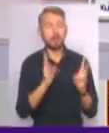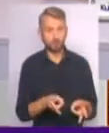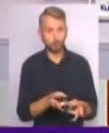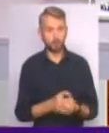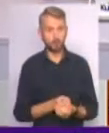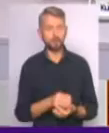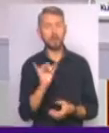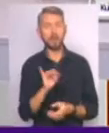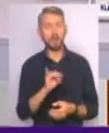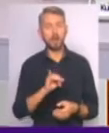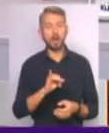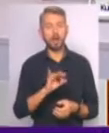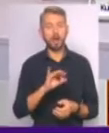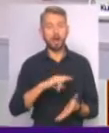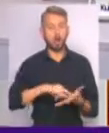І ожиріння